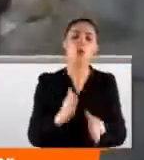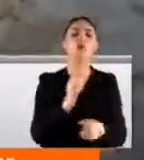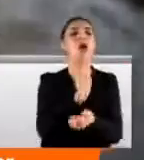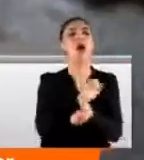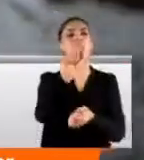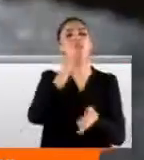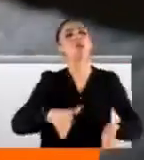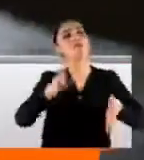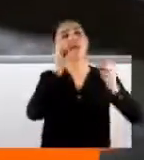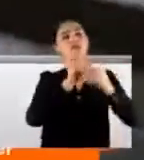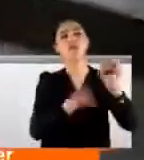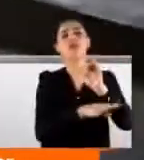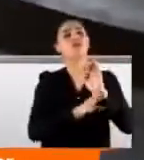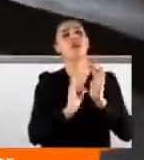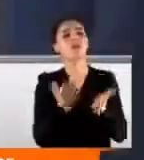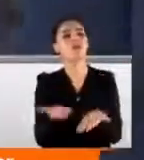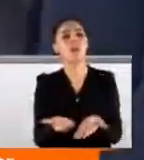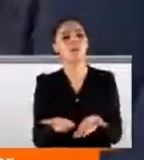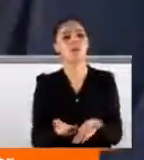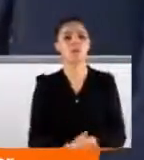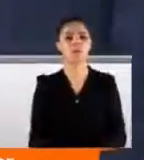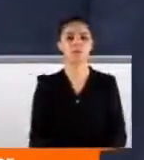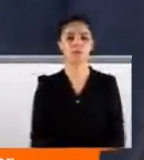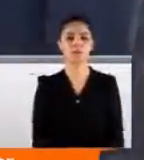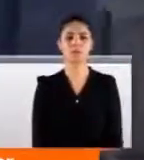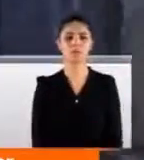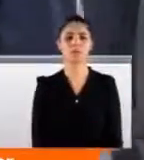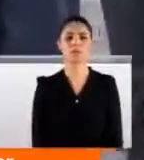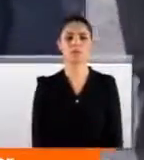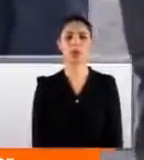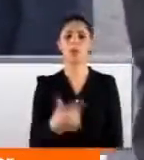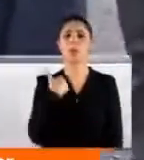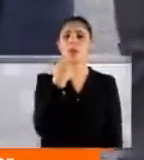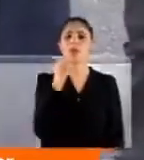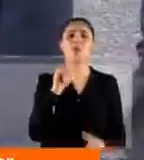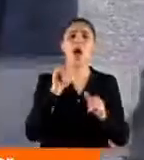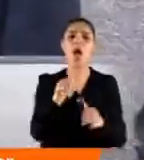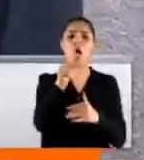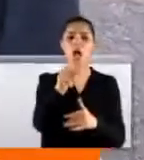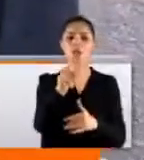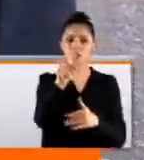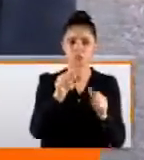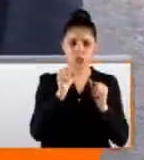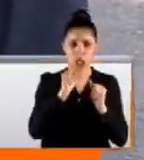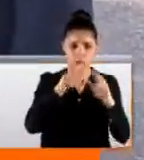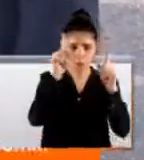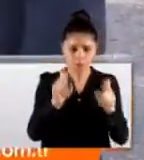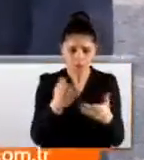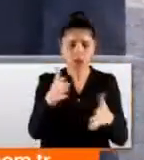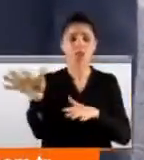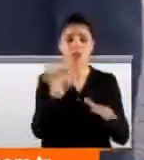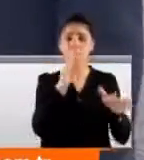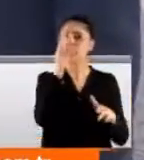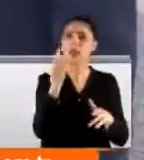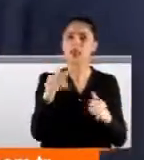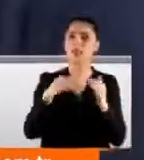bu taput binalarda yaşamaya devam ediyor. 60 yıllık bina benimle yaşın. Burası dayanır mı? Yani bir deprem olsa 7'nin üzerinde